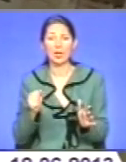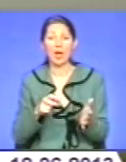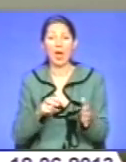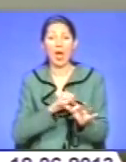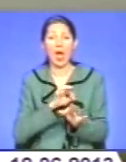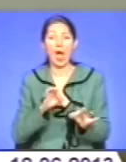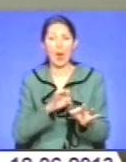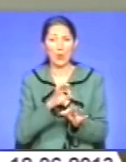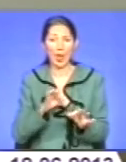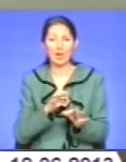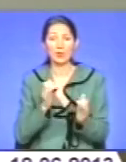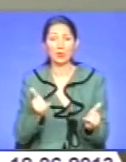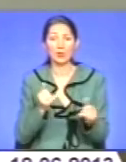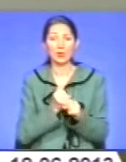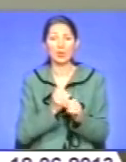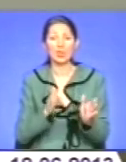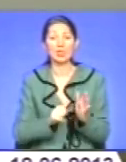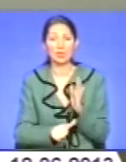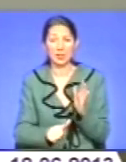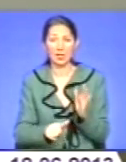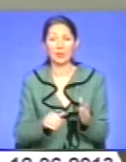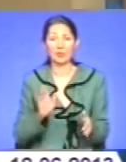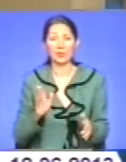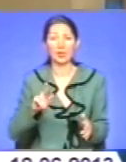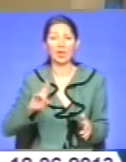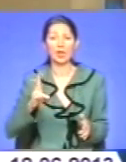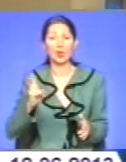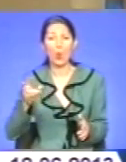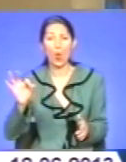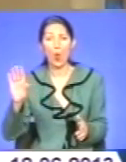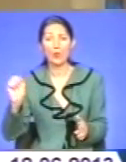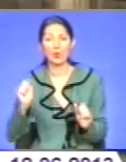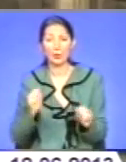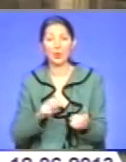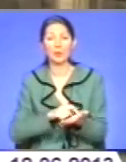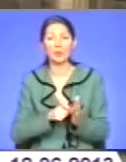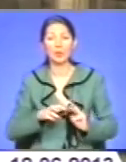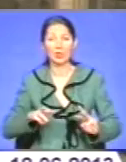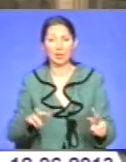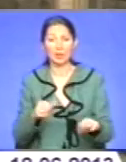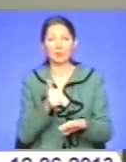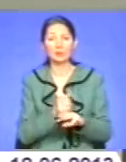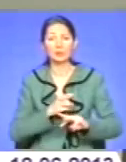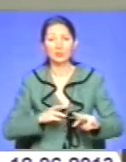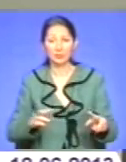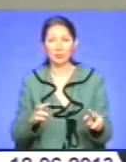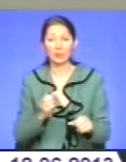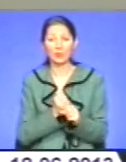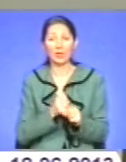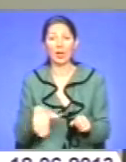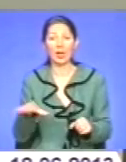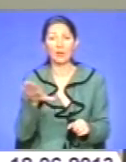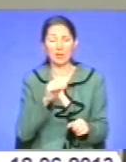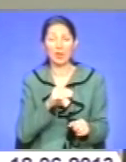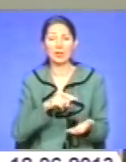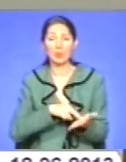лише 60. Віктор Янукович закликав увесь Кабмін на чолі з прем'єром до кінця першого півріччя імплементувати усе заплановане. Інакше, за